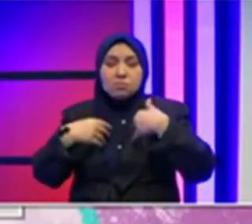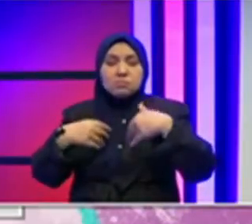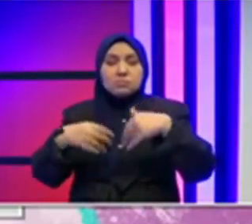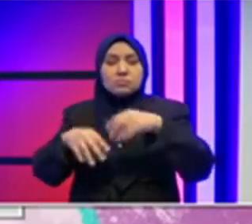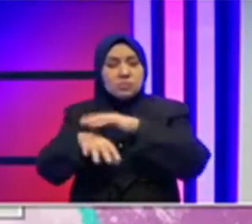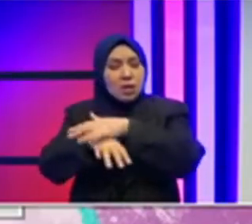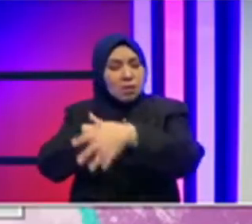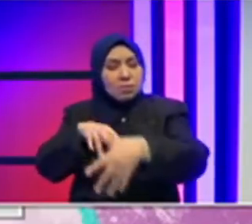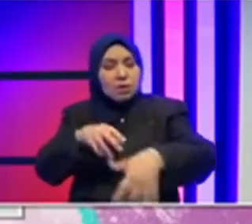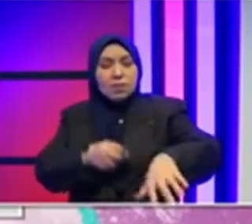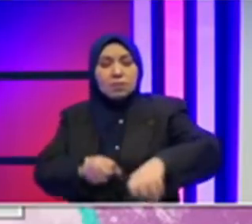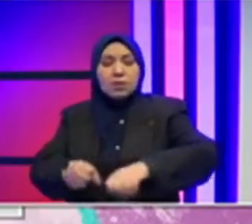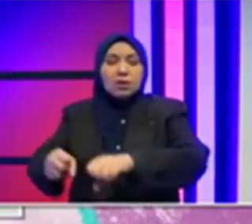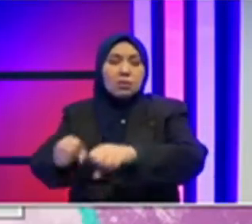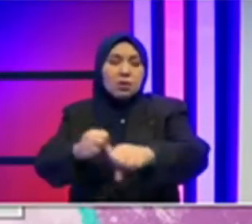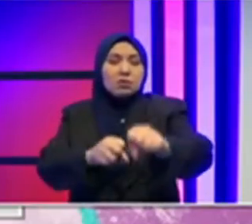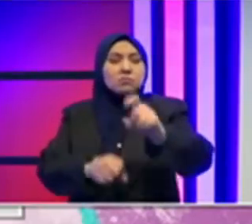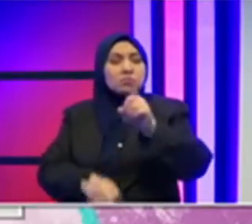تجري